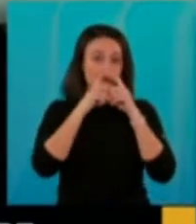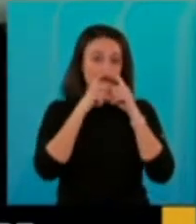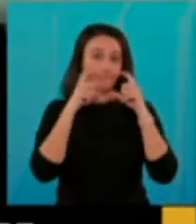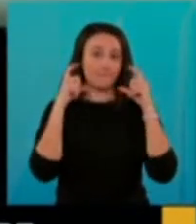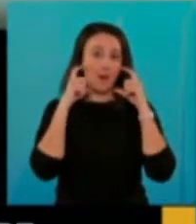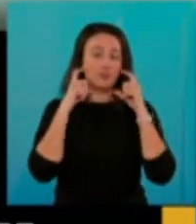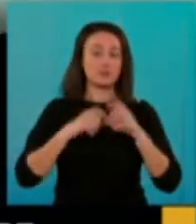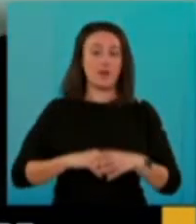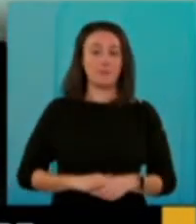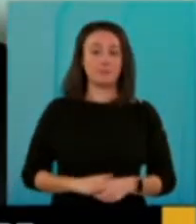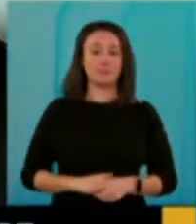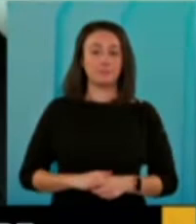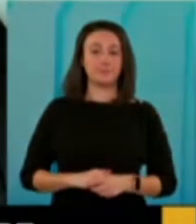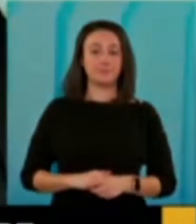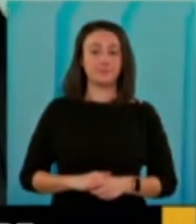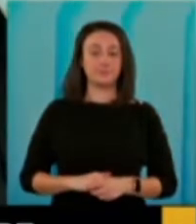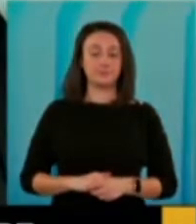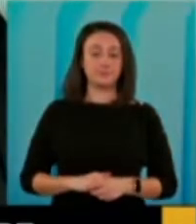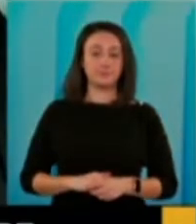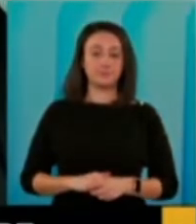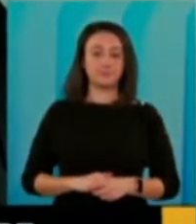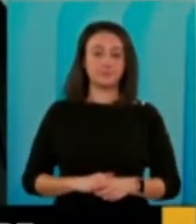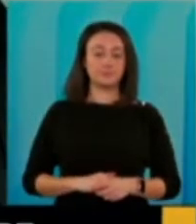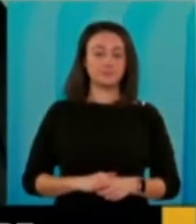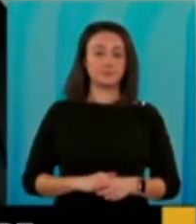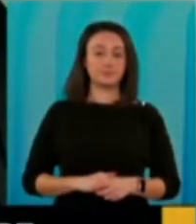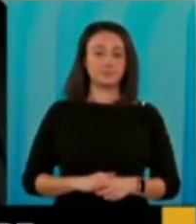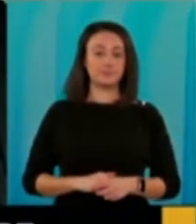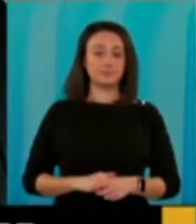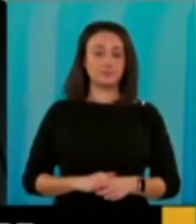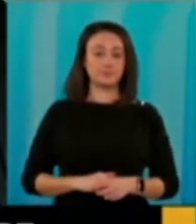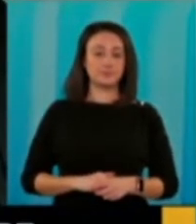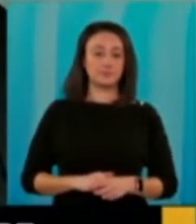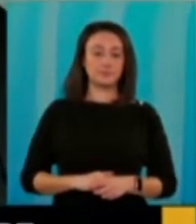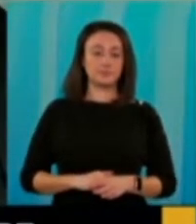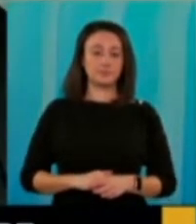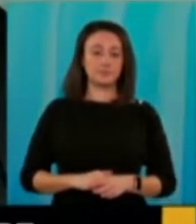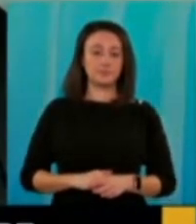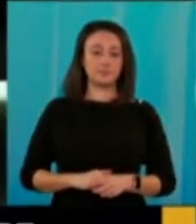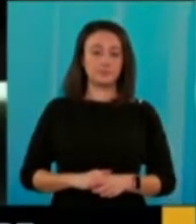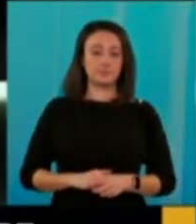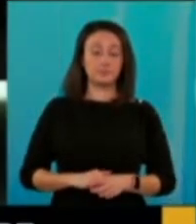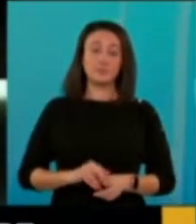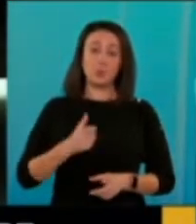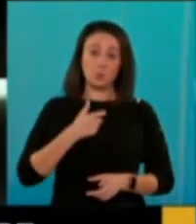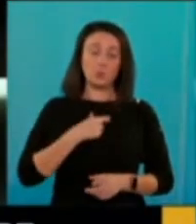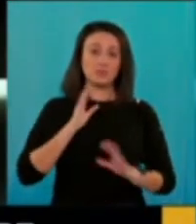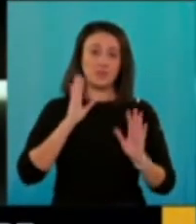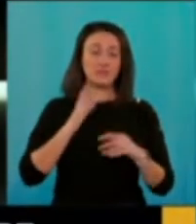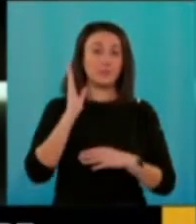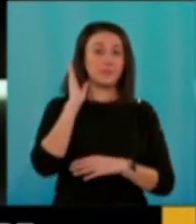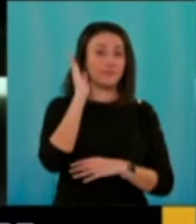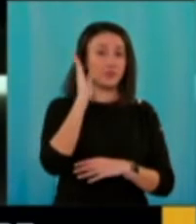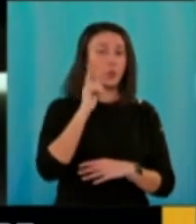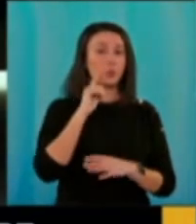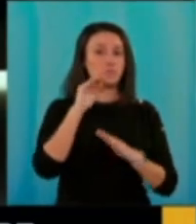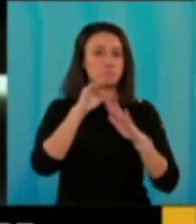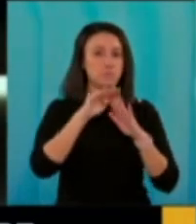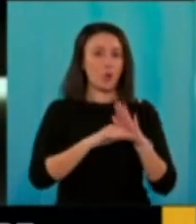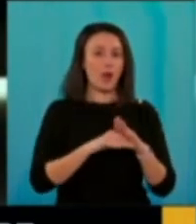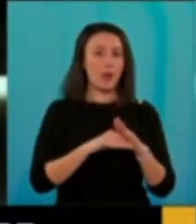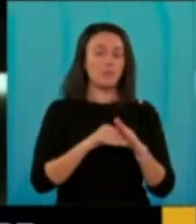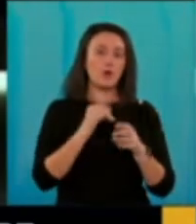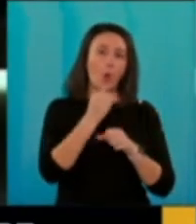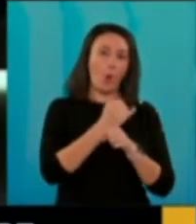protecție pentru a limita cantitatea de poluanți care ajunge în plămânul nostru. Am putea să avem pe viitor un program de